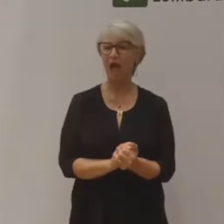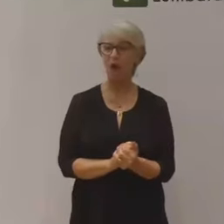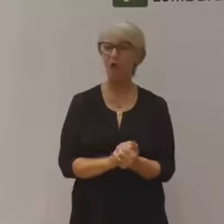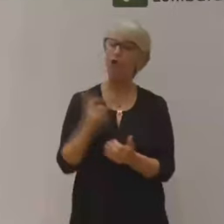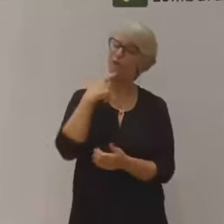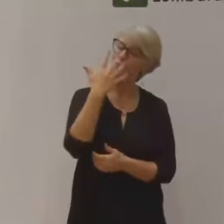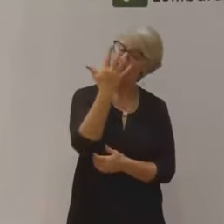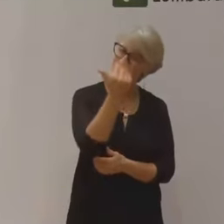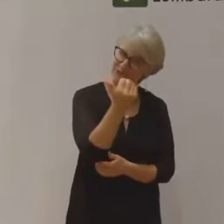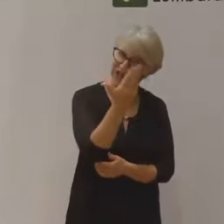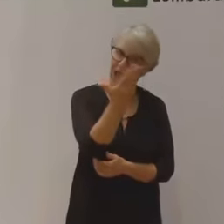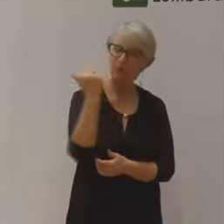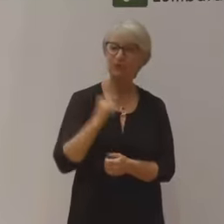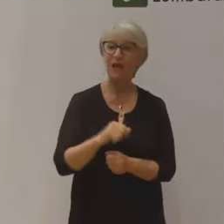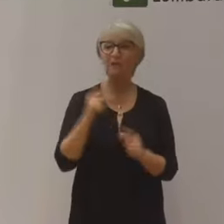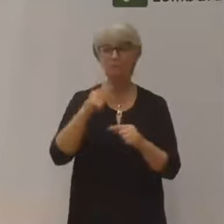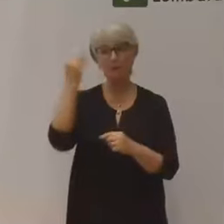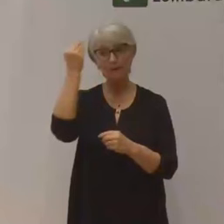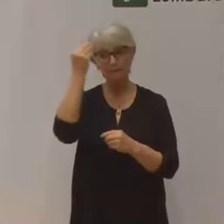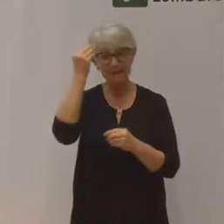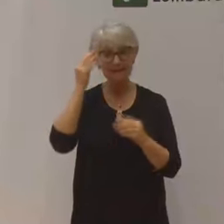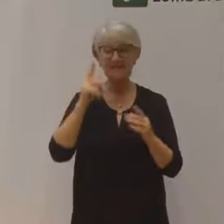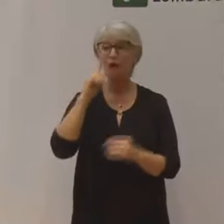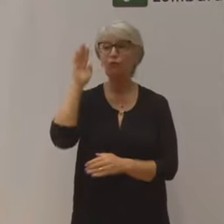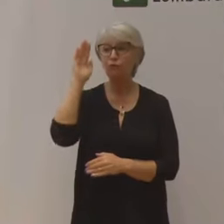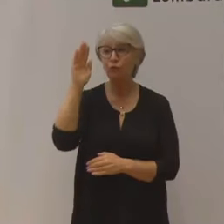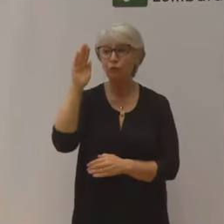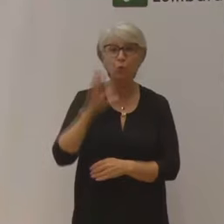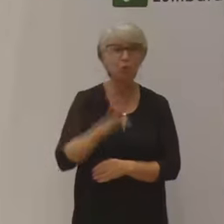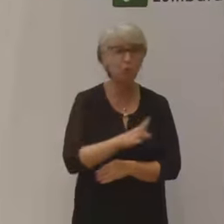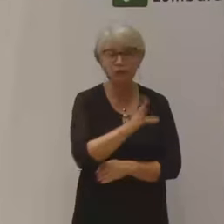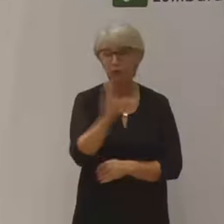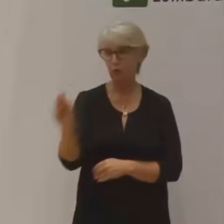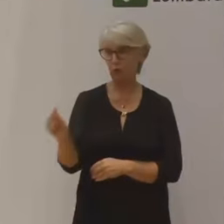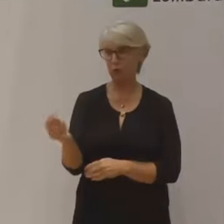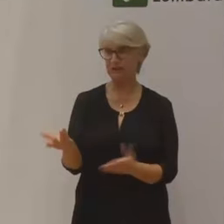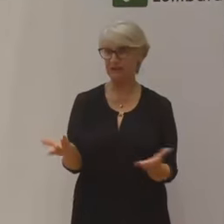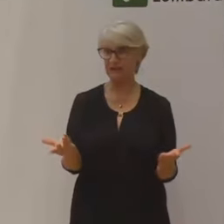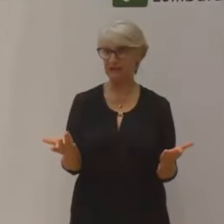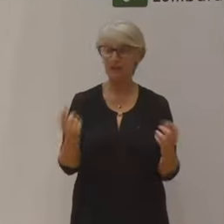salutare, e dobbiamo pensare davvero al futuro di tutti. Come dicevo,